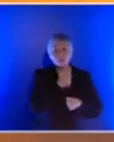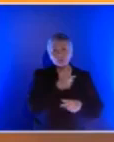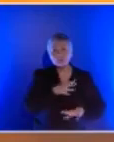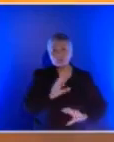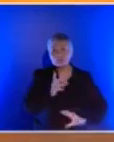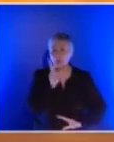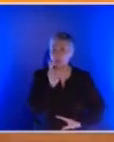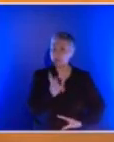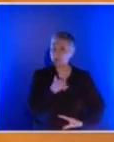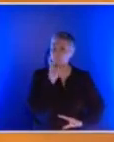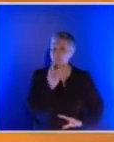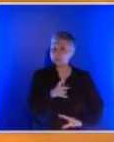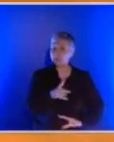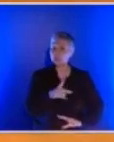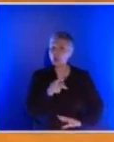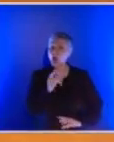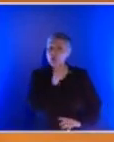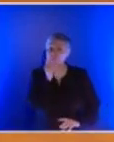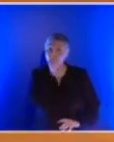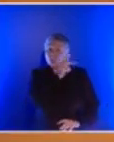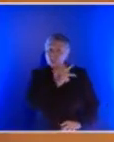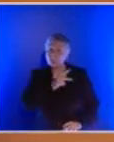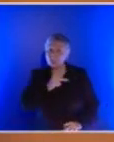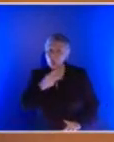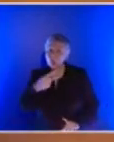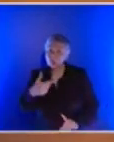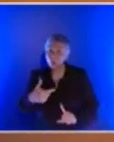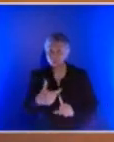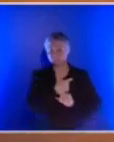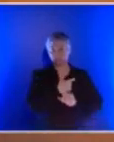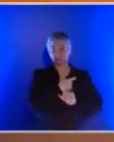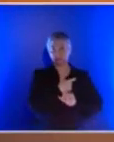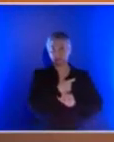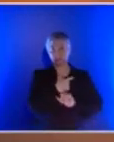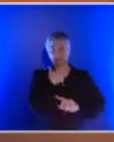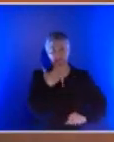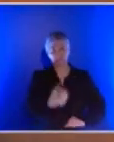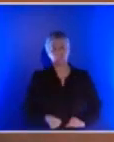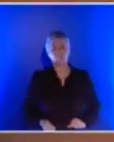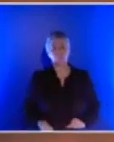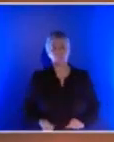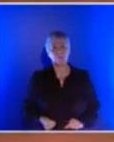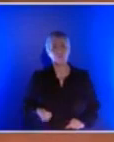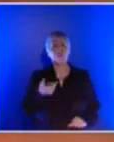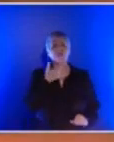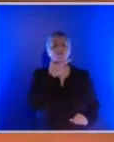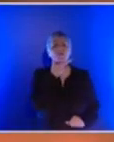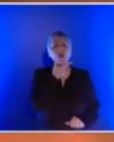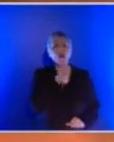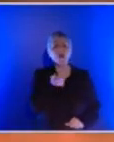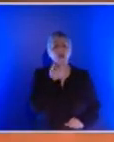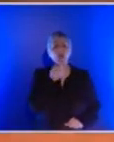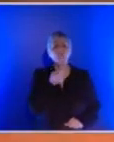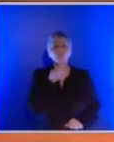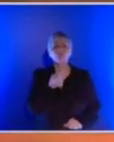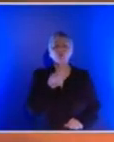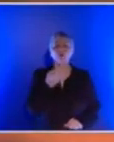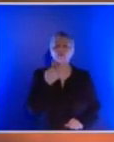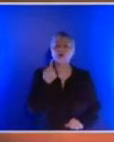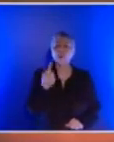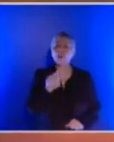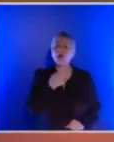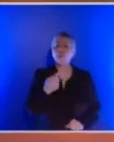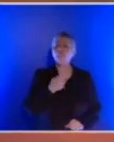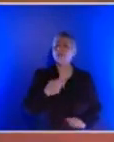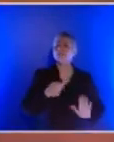μορφή κοινωνικού αποκλεισμού. Διότι είναι εύκολο να κάνεις την πράσινη μετάβαση, να βάλεις φωτοβολταϊκά